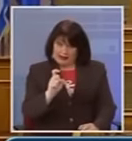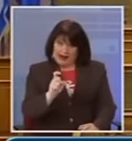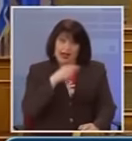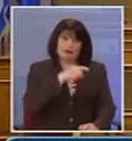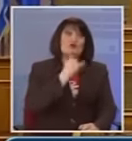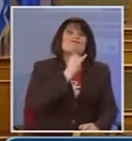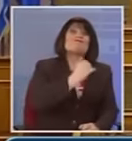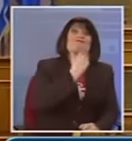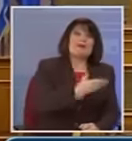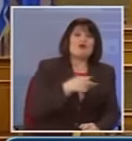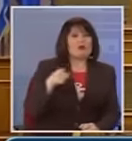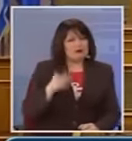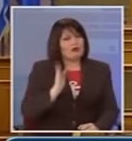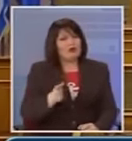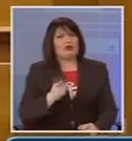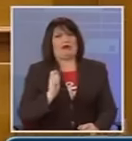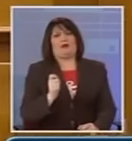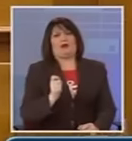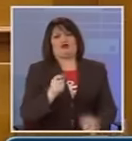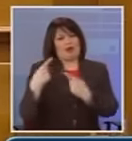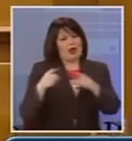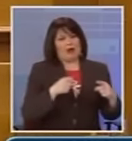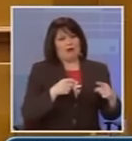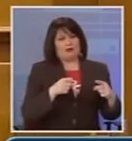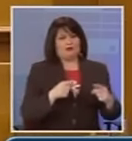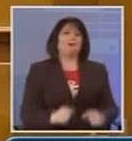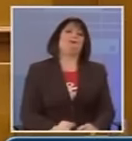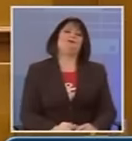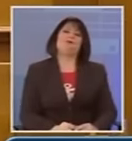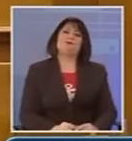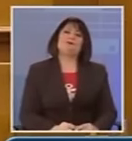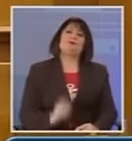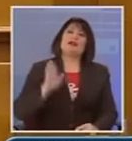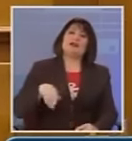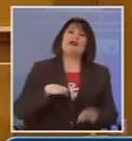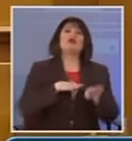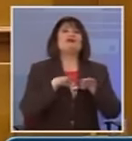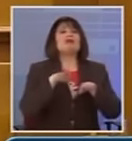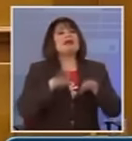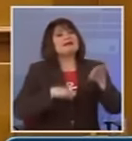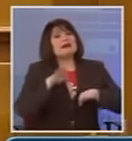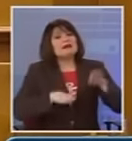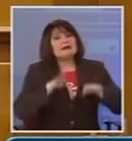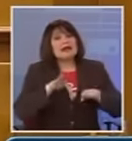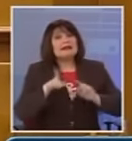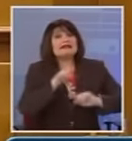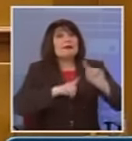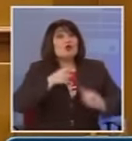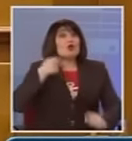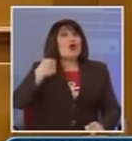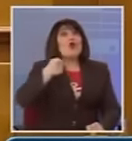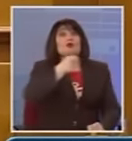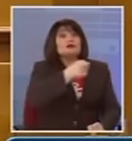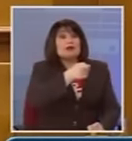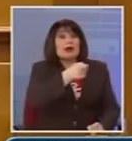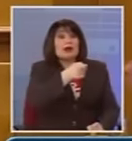βιώσιμο, το άλλο είναι απολύτως βιώσιμο. Και τέλος, η βιωσιμότητα εξαρτάται και από σε ποιον χρωστάς.